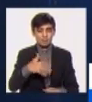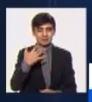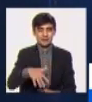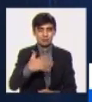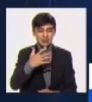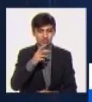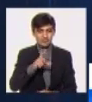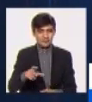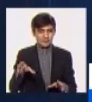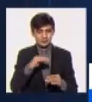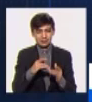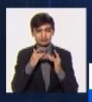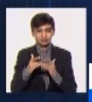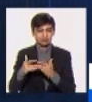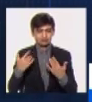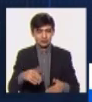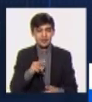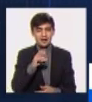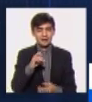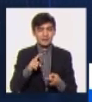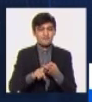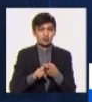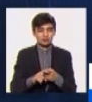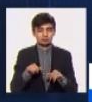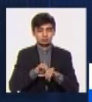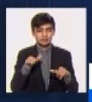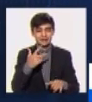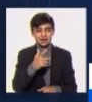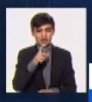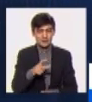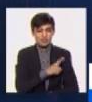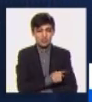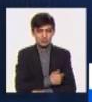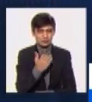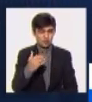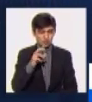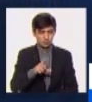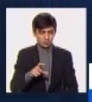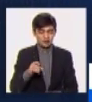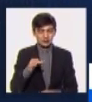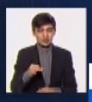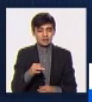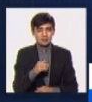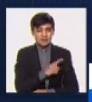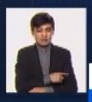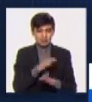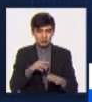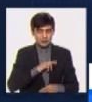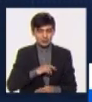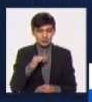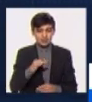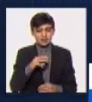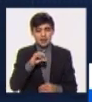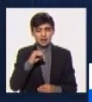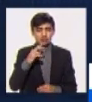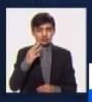провизорлық стационарға жатқызылған. Сондай-ақ аймақта коронавирус жұқтырғандардың үшеуі медицина қызметкерлері. Көкшетау қаласына жұмыспен барған Тайынша аудандық